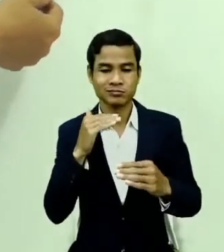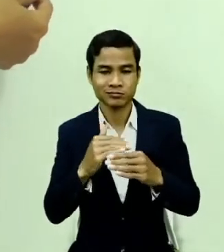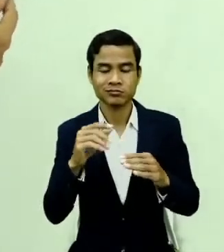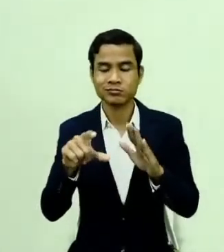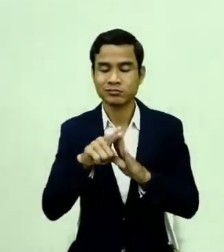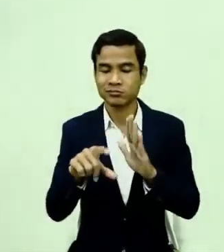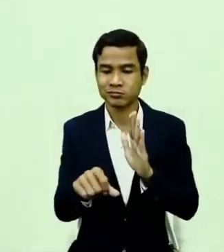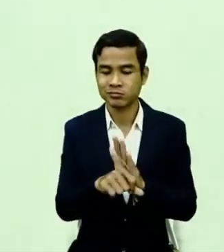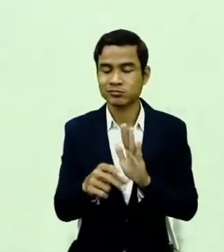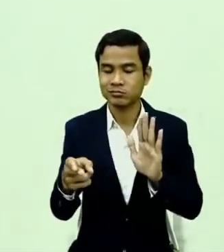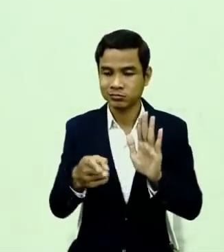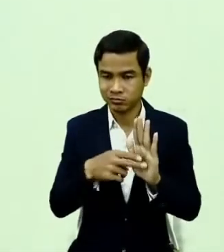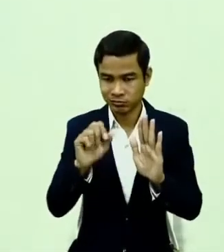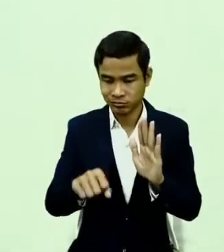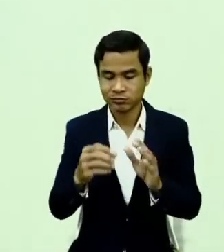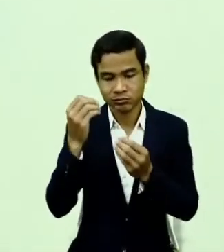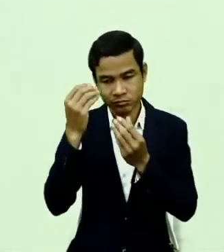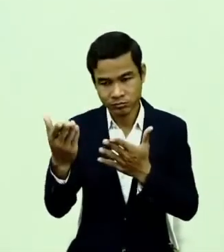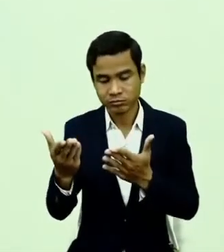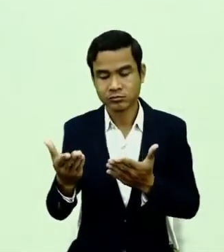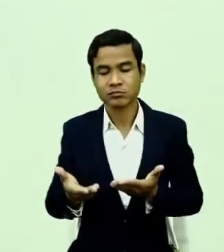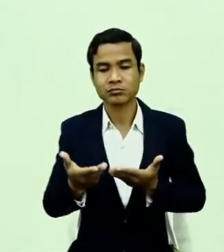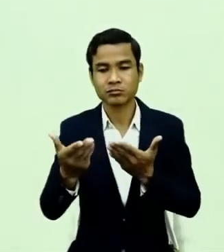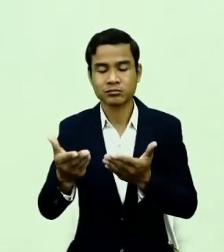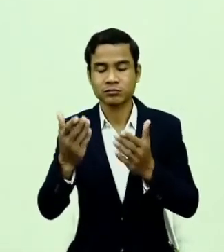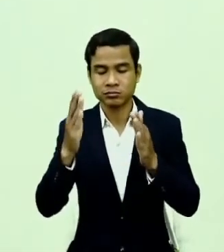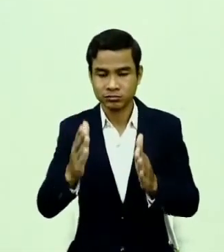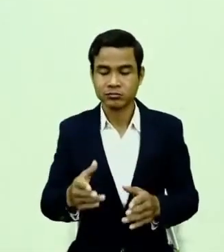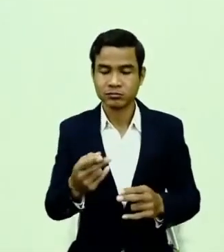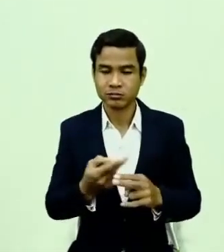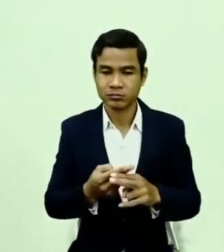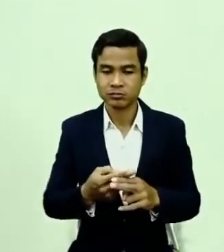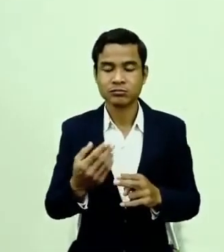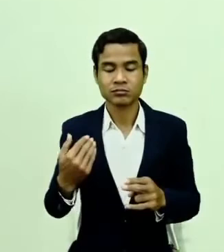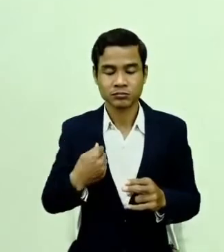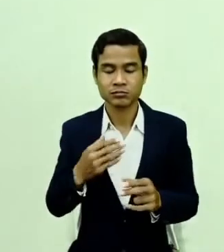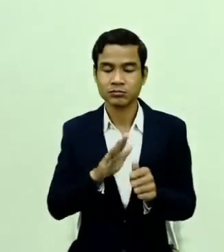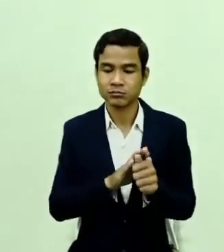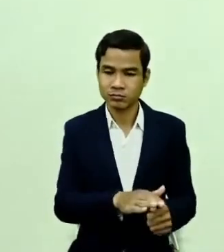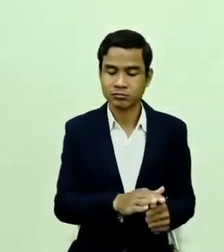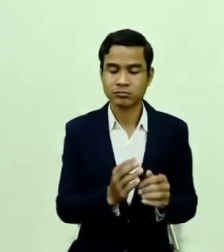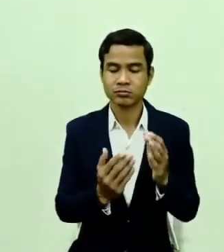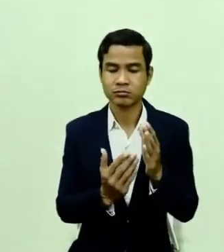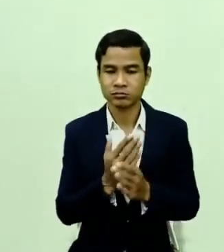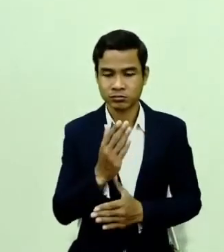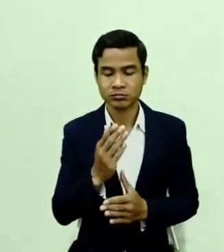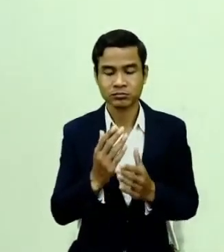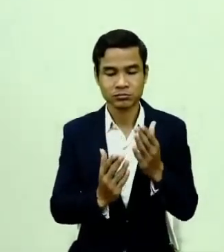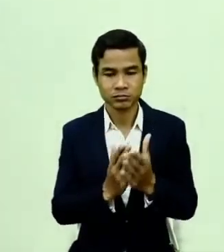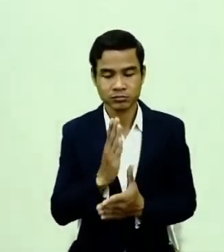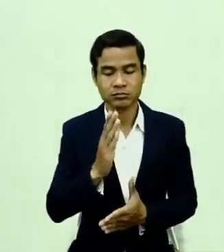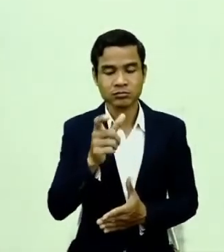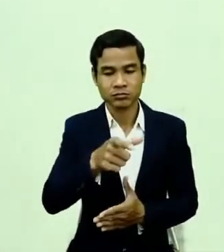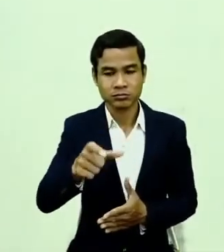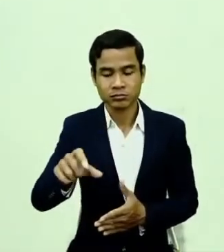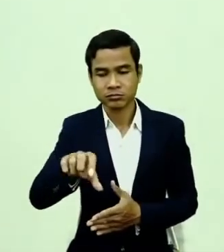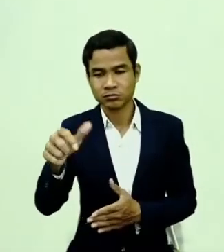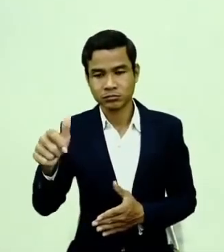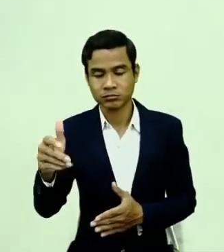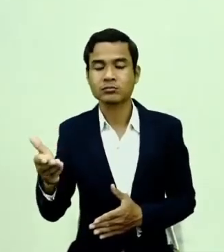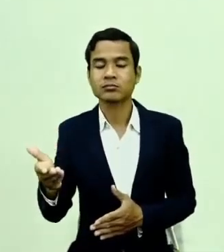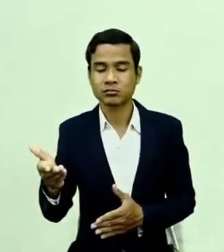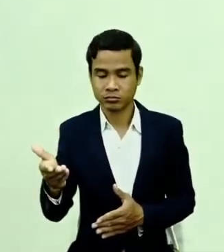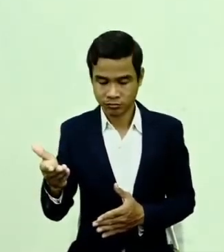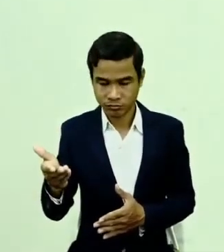ត់ច្បាស់លាស់ដើម្បីឲ្យអ្នកអនុវត្តមិនរំលោភលើសិទ្ធិអ្នកដទៃចាអ